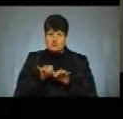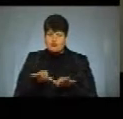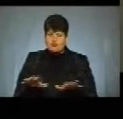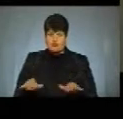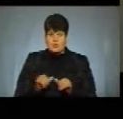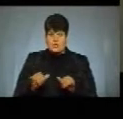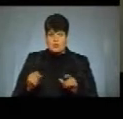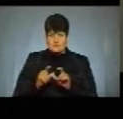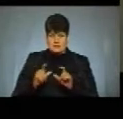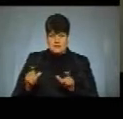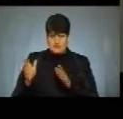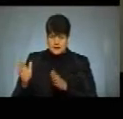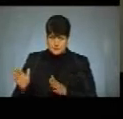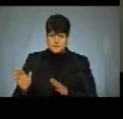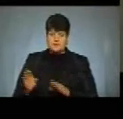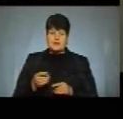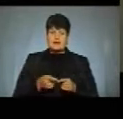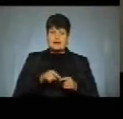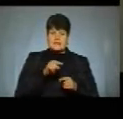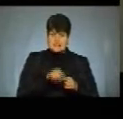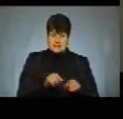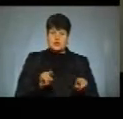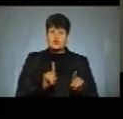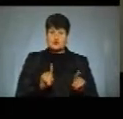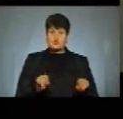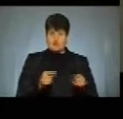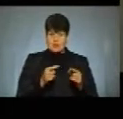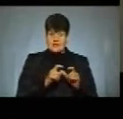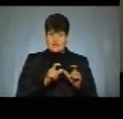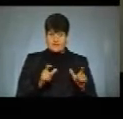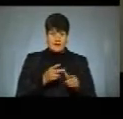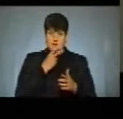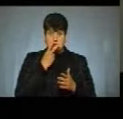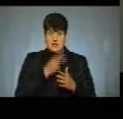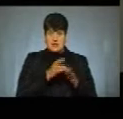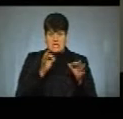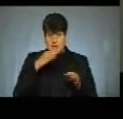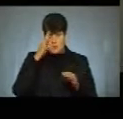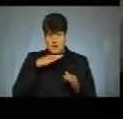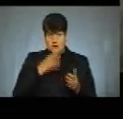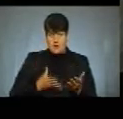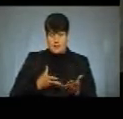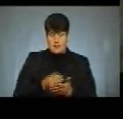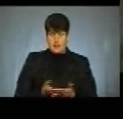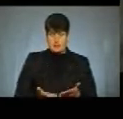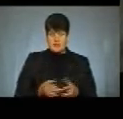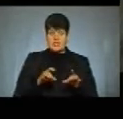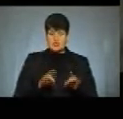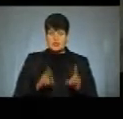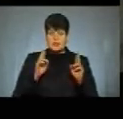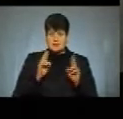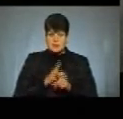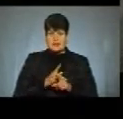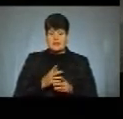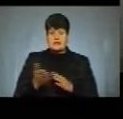розвиток закладу йде. Цей, що створили заклад, він не передбачає ніякої батьківської плати. Рішення не чинне. Задним